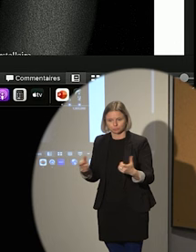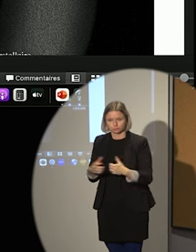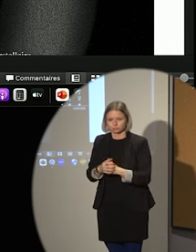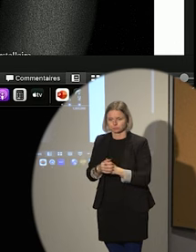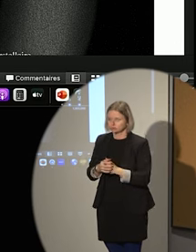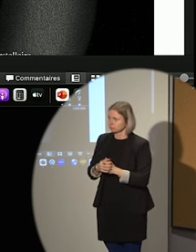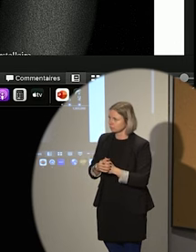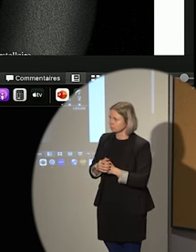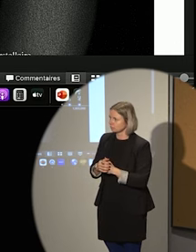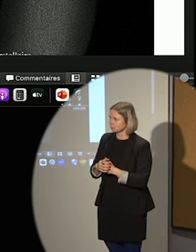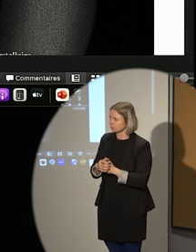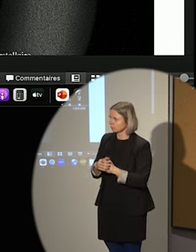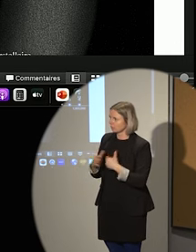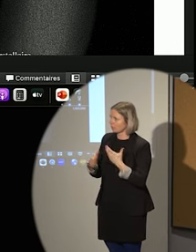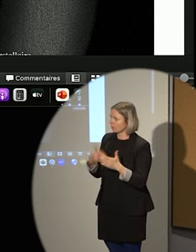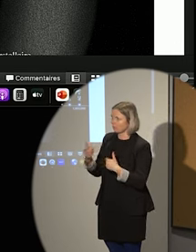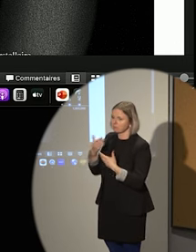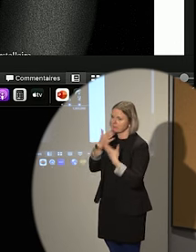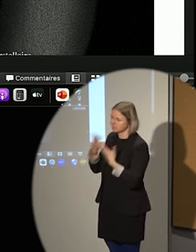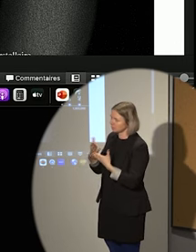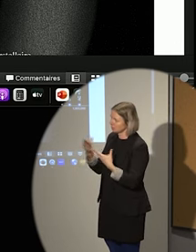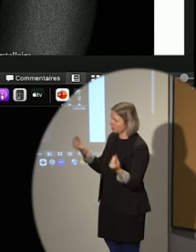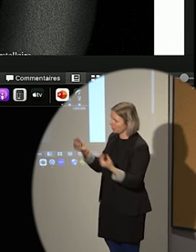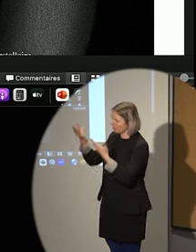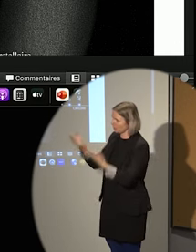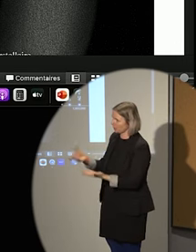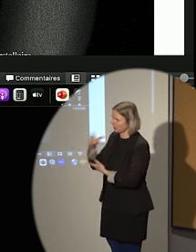Et je vais encore remercier Monsieur Hammer